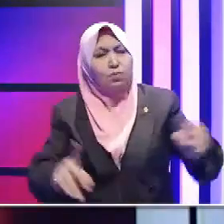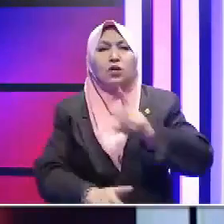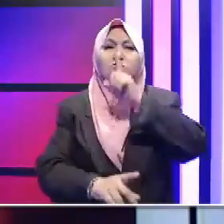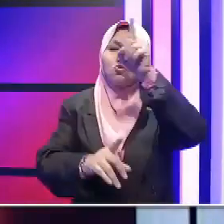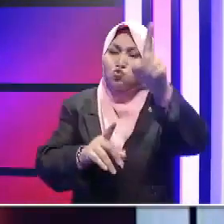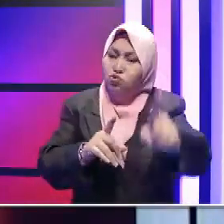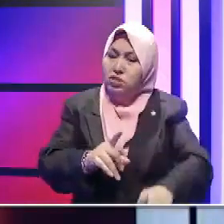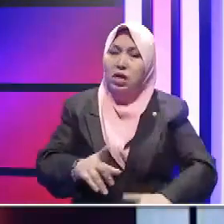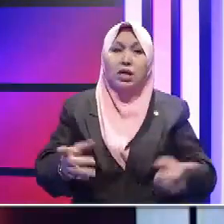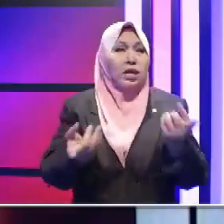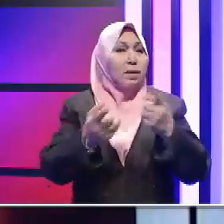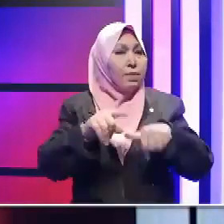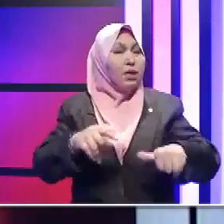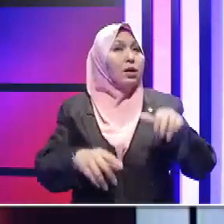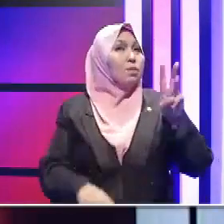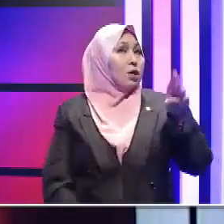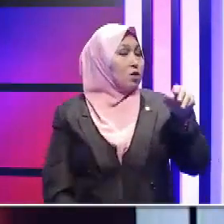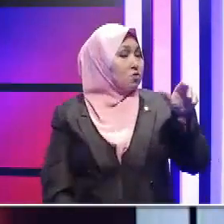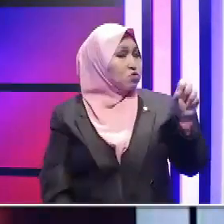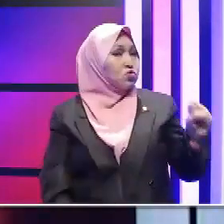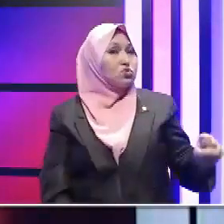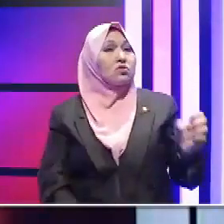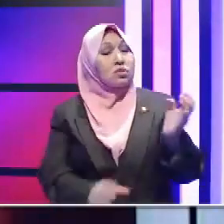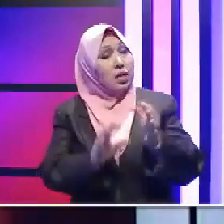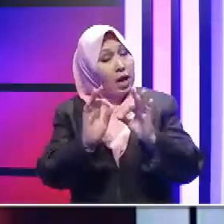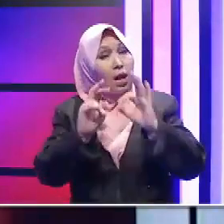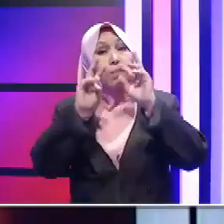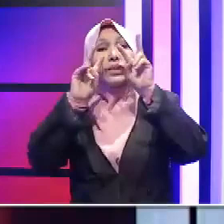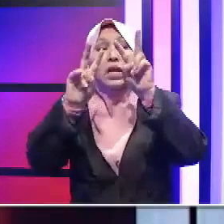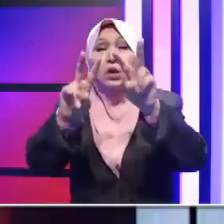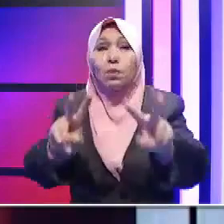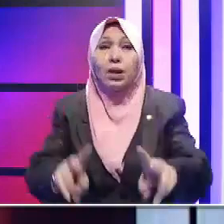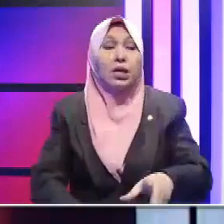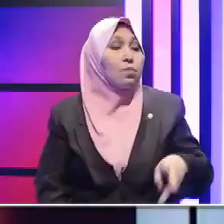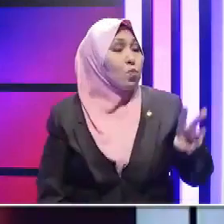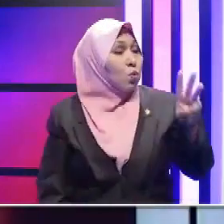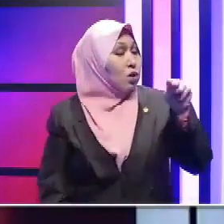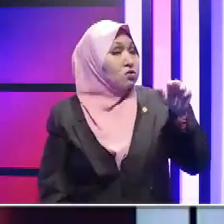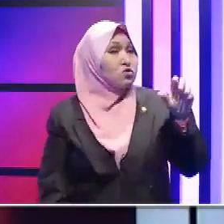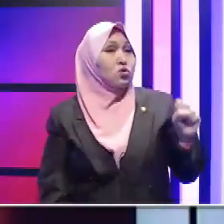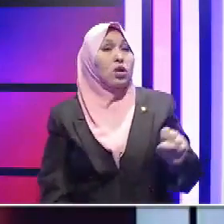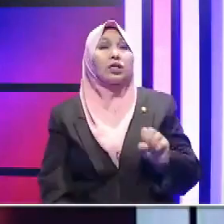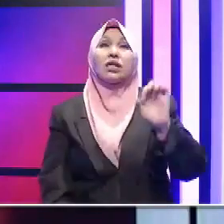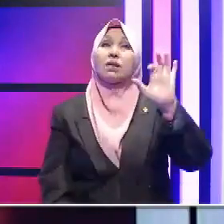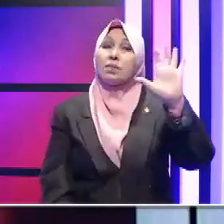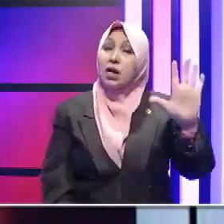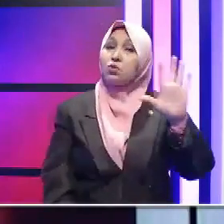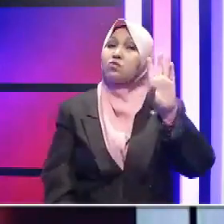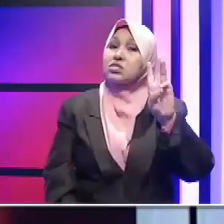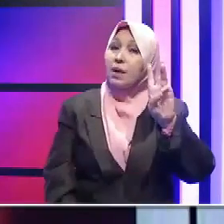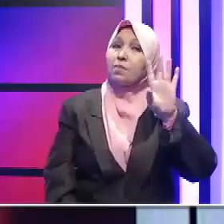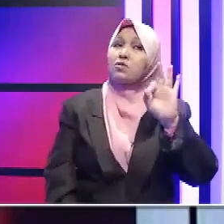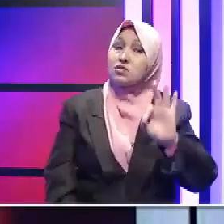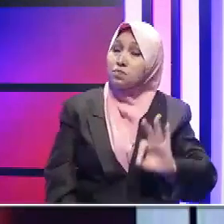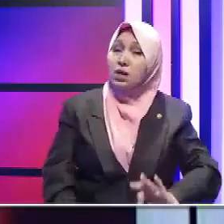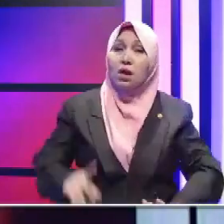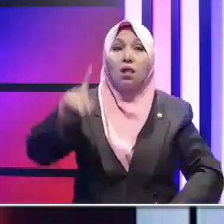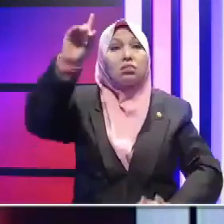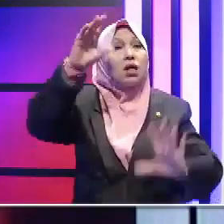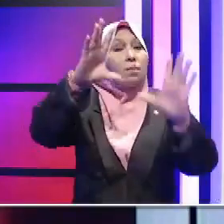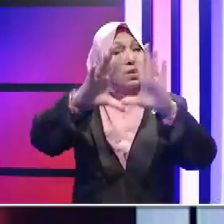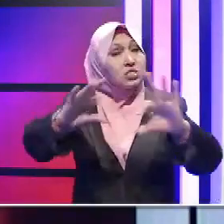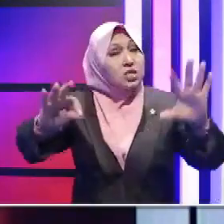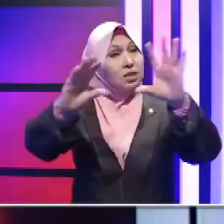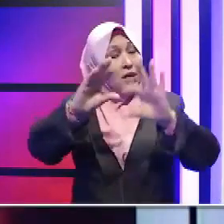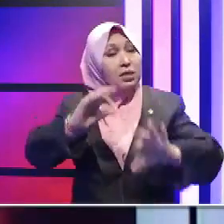kemudian dalam halaman yang ke sebelah sekiranya tuanku and perhatikan pada halaman ke 569 Allah ta'ala menceritakan